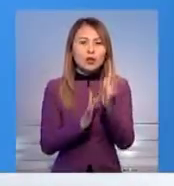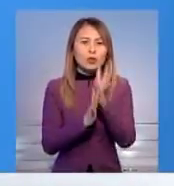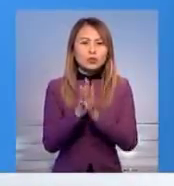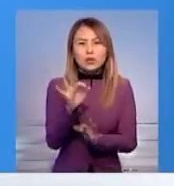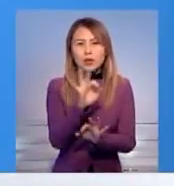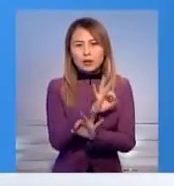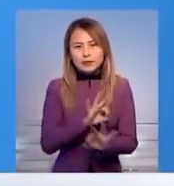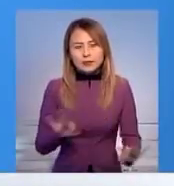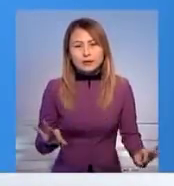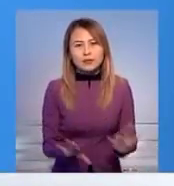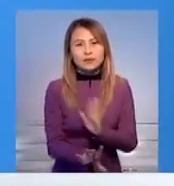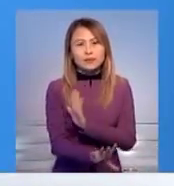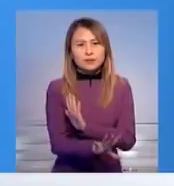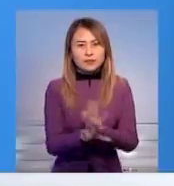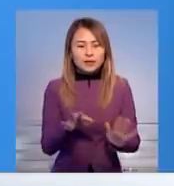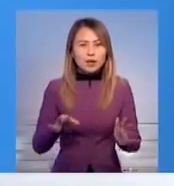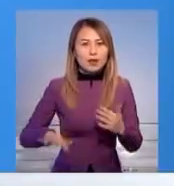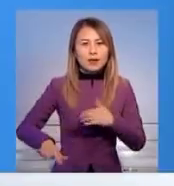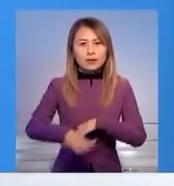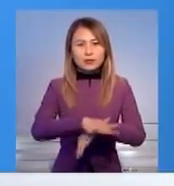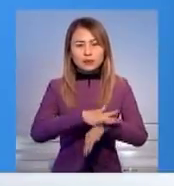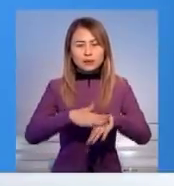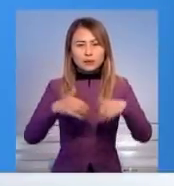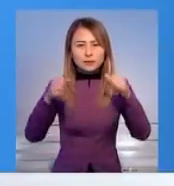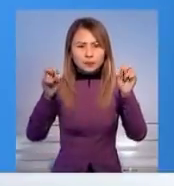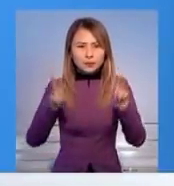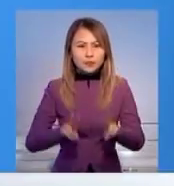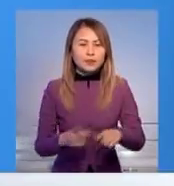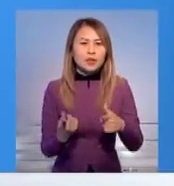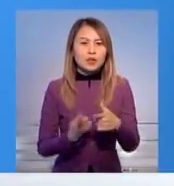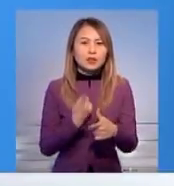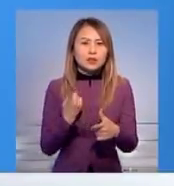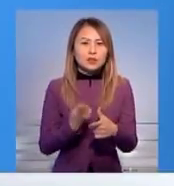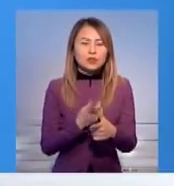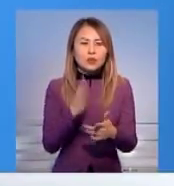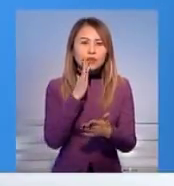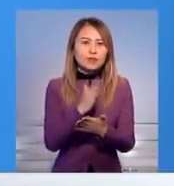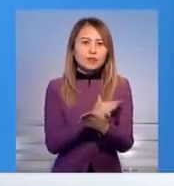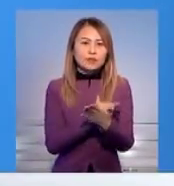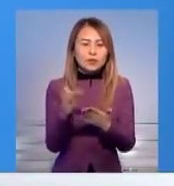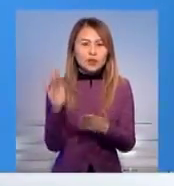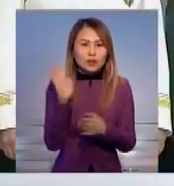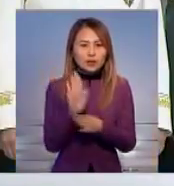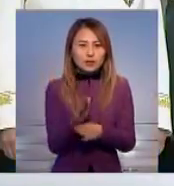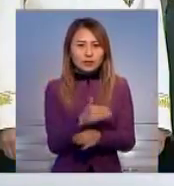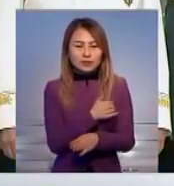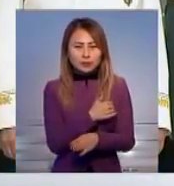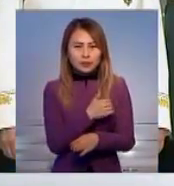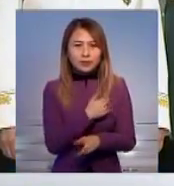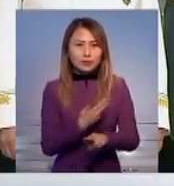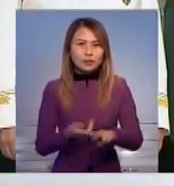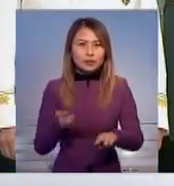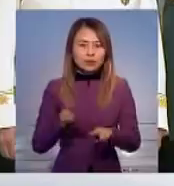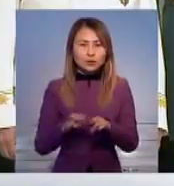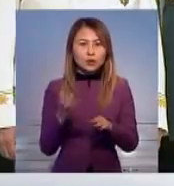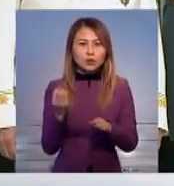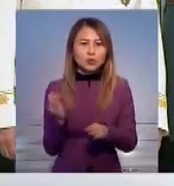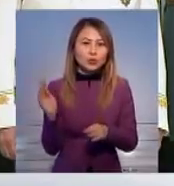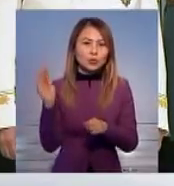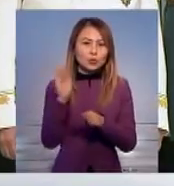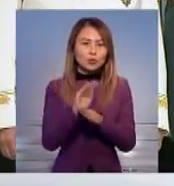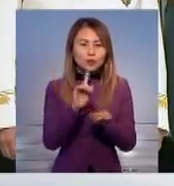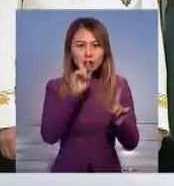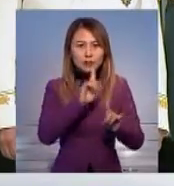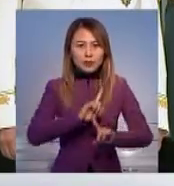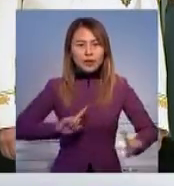еткен қызметтеріңіз үшін халыққа арнаулы атақтар менен жоғарғы шендерді тапсырғалы отырмын. Осымен қатар мінсіз